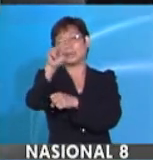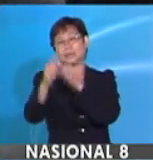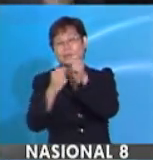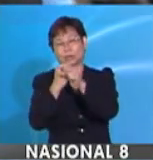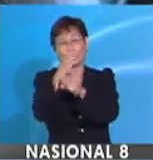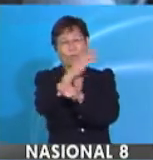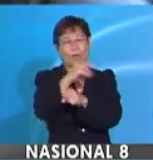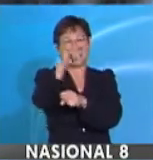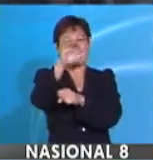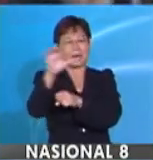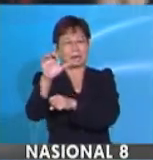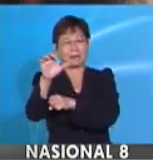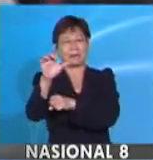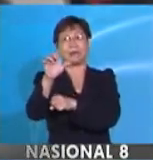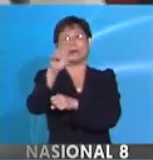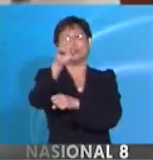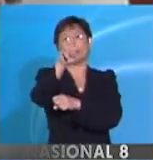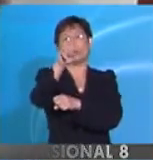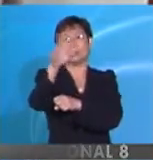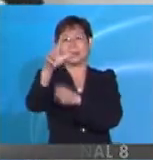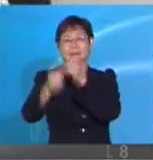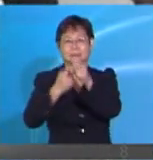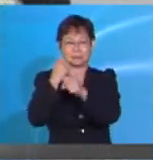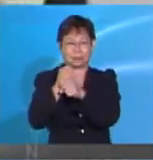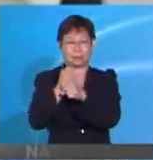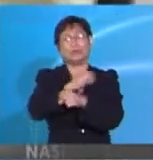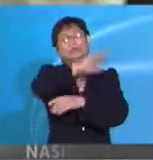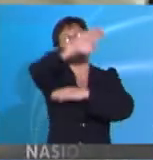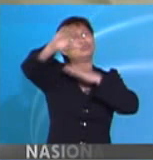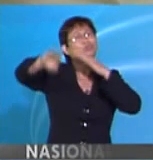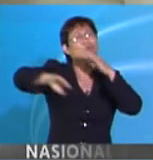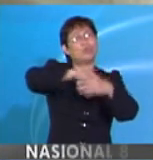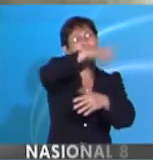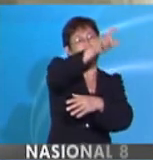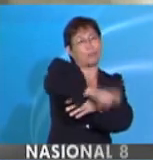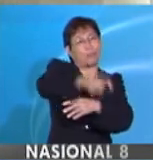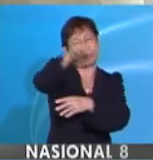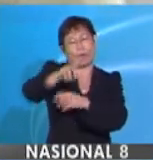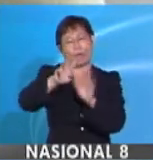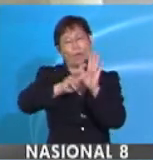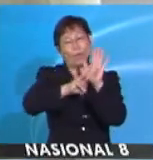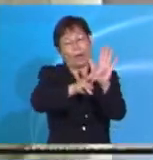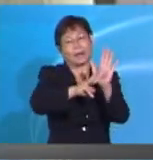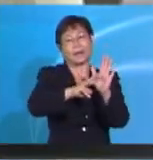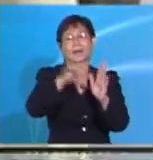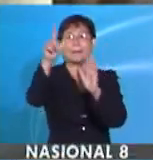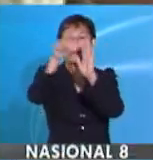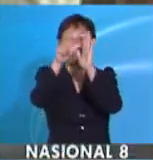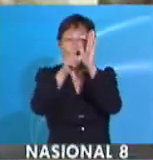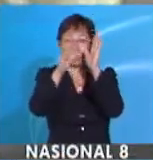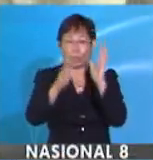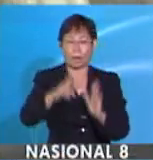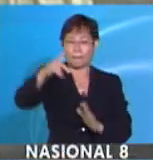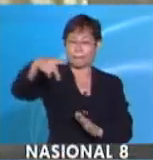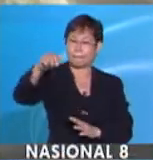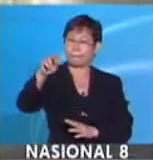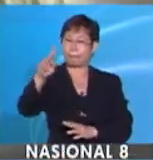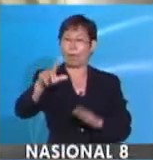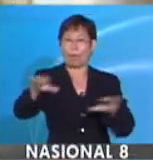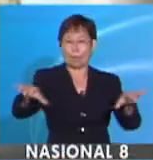dan Lee Yong hye-an 23 tahun ke semua tertuduh yang diwakili peguam Polres